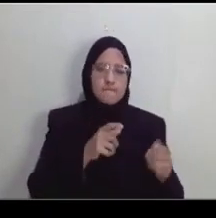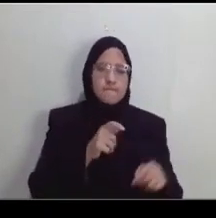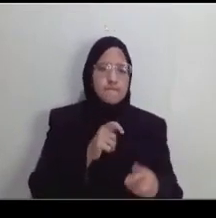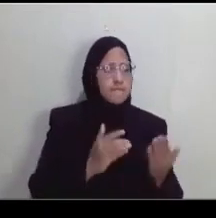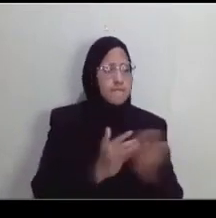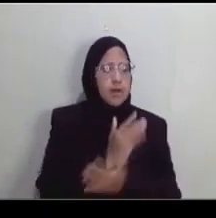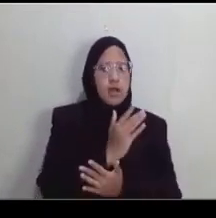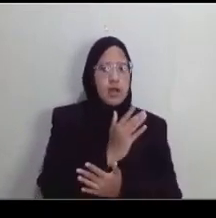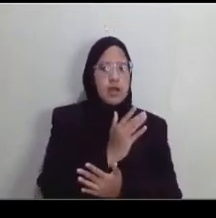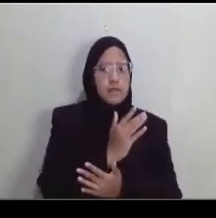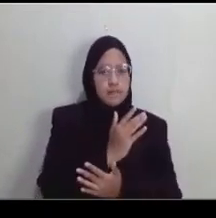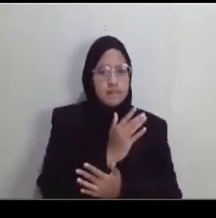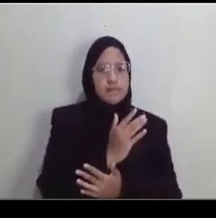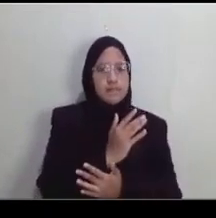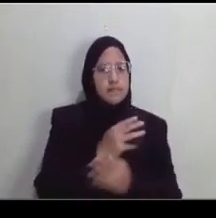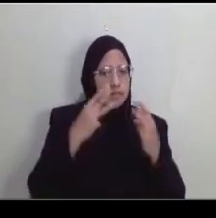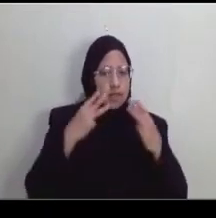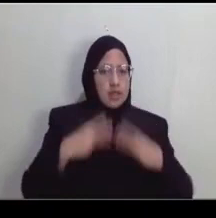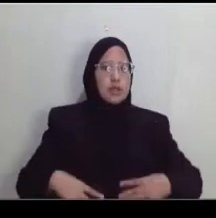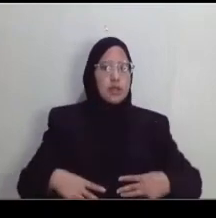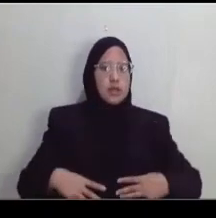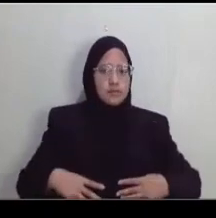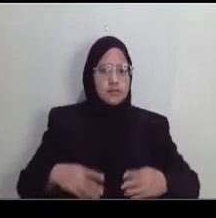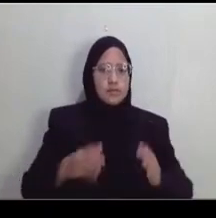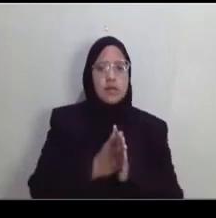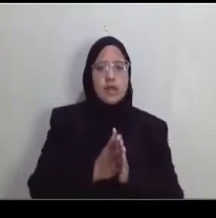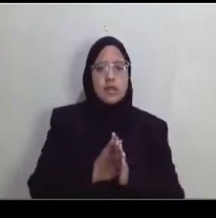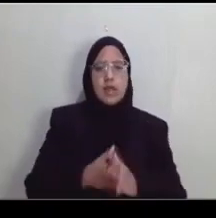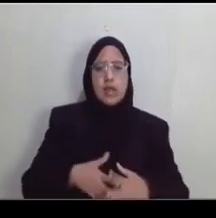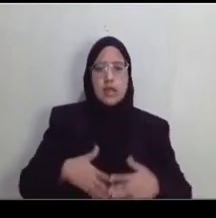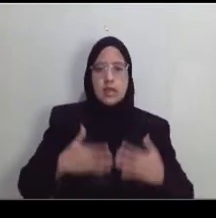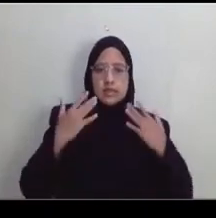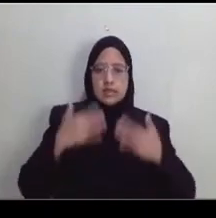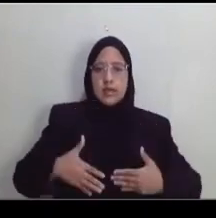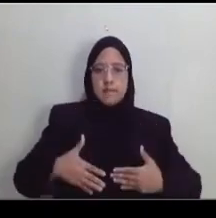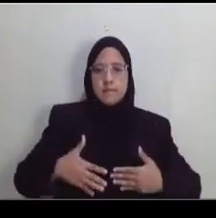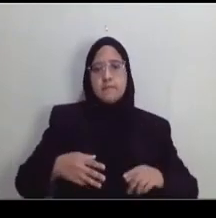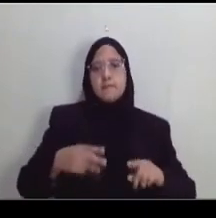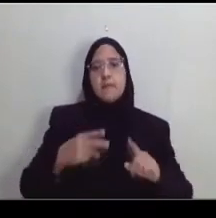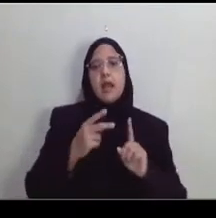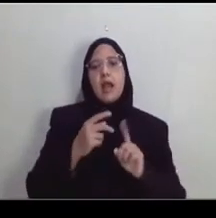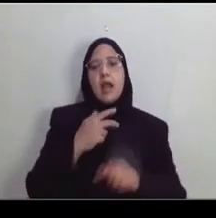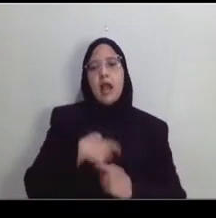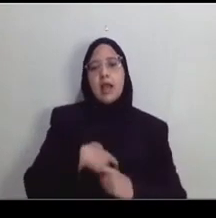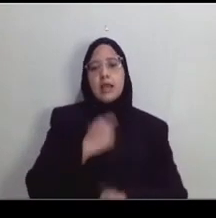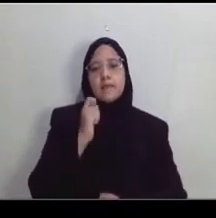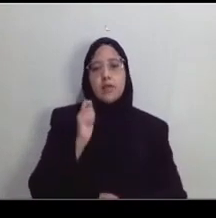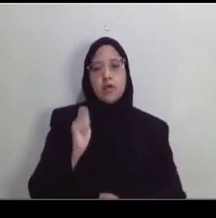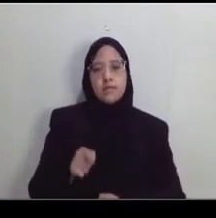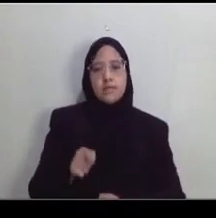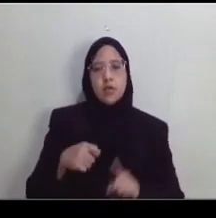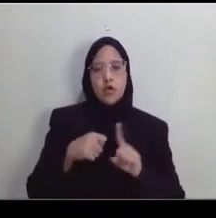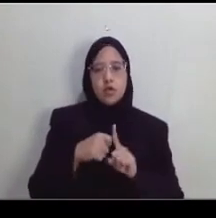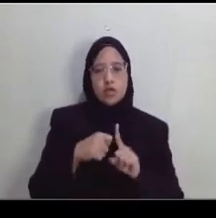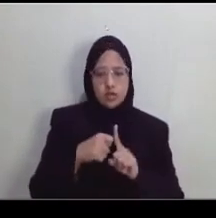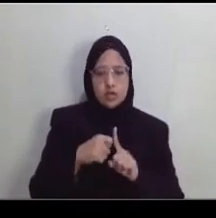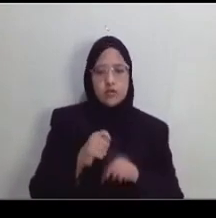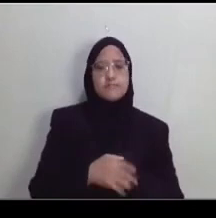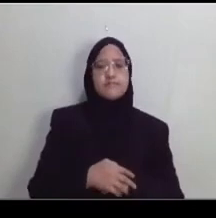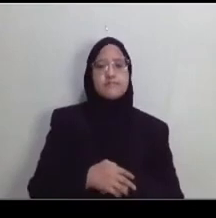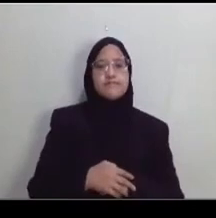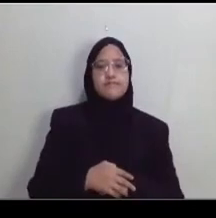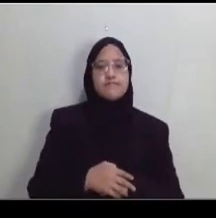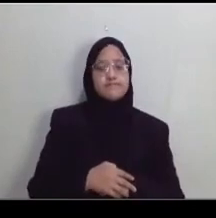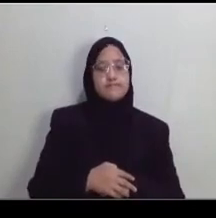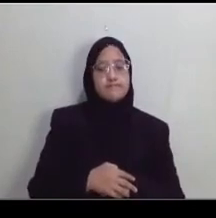prinsip-prinsip kode etik dan perilaku hakim konstitusi dampak lain yang ditimbulkan akibat dari